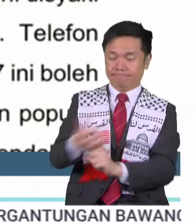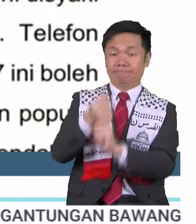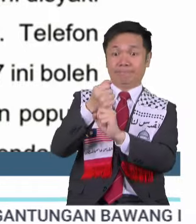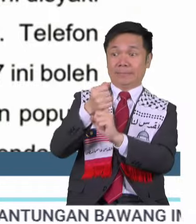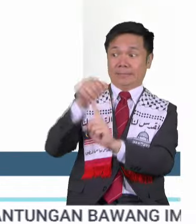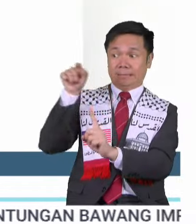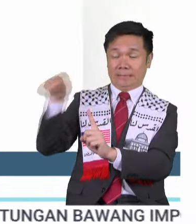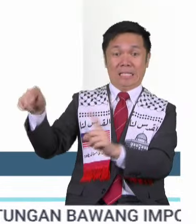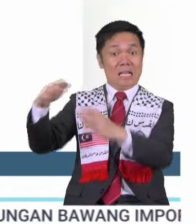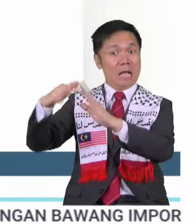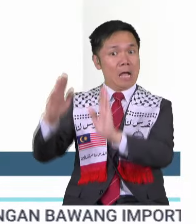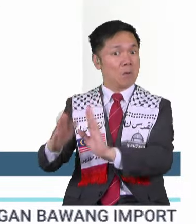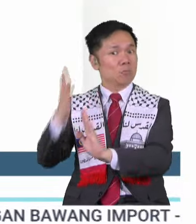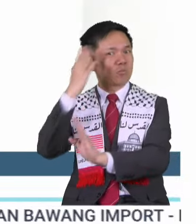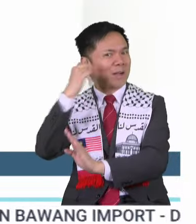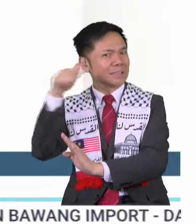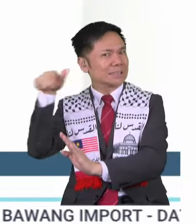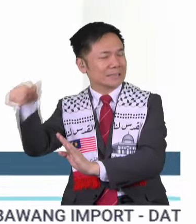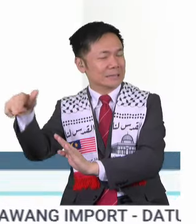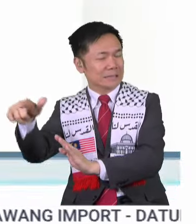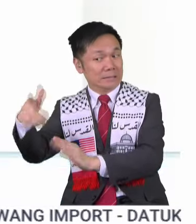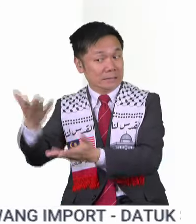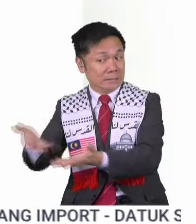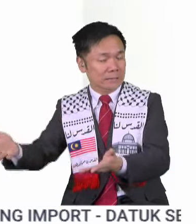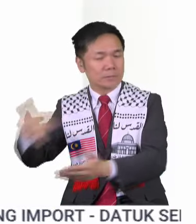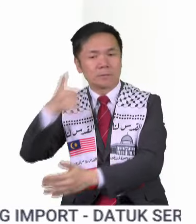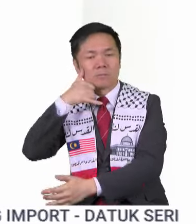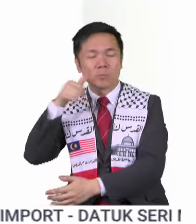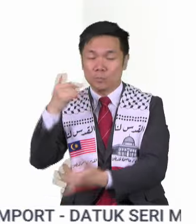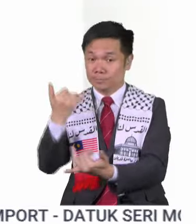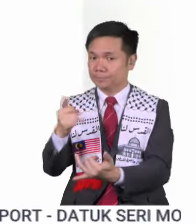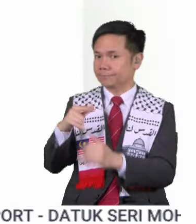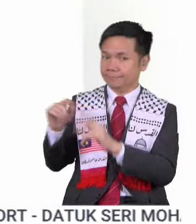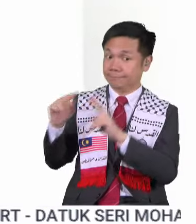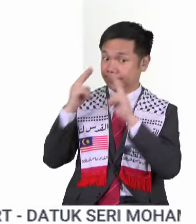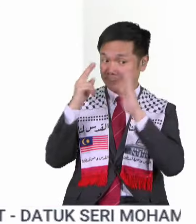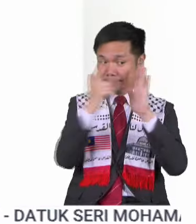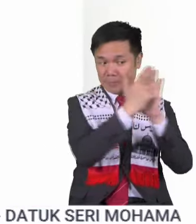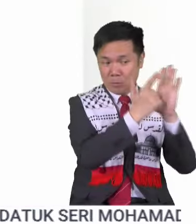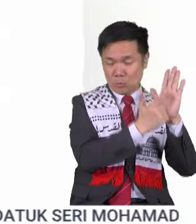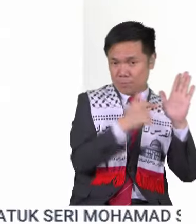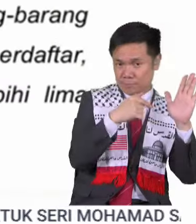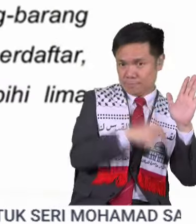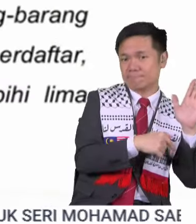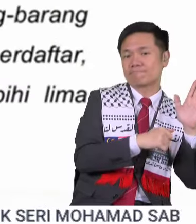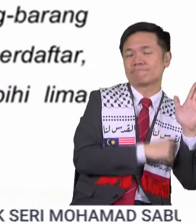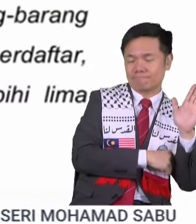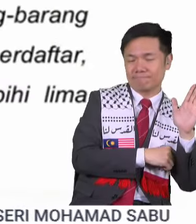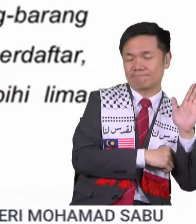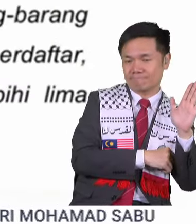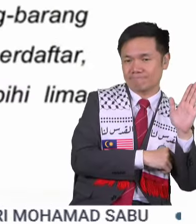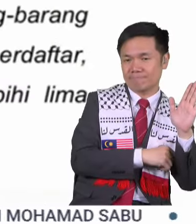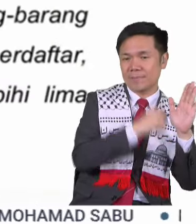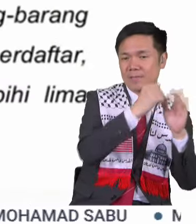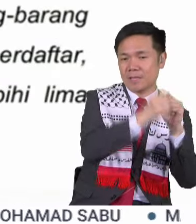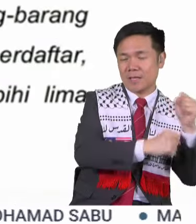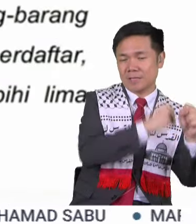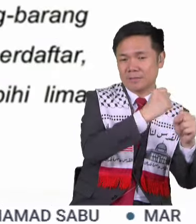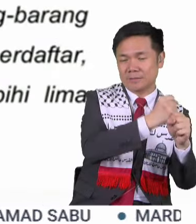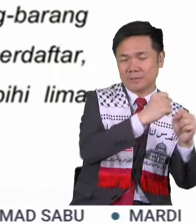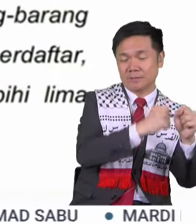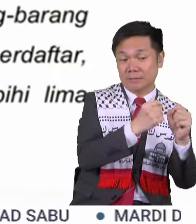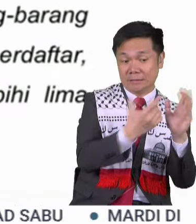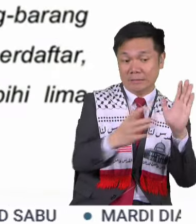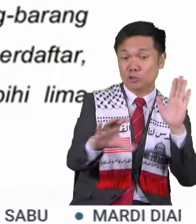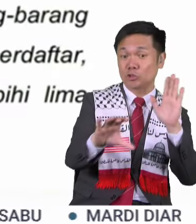premis untuk membantu siasatan kes disiasat di bawah seksyen 1021c akta cap